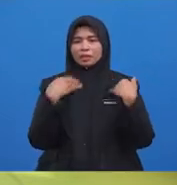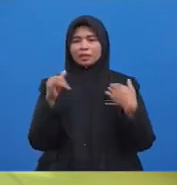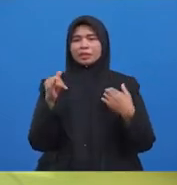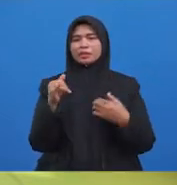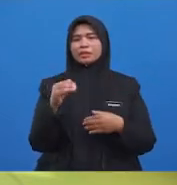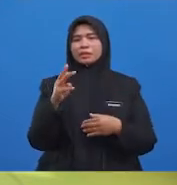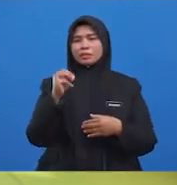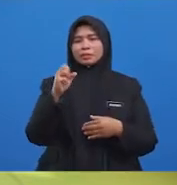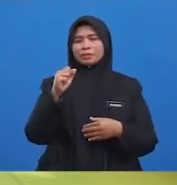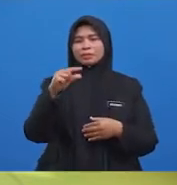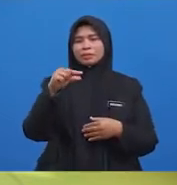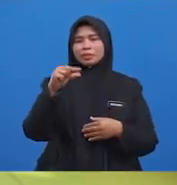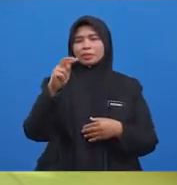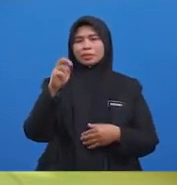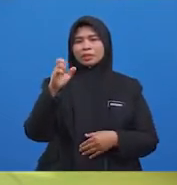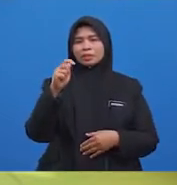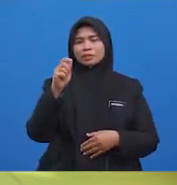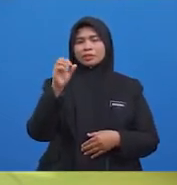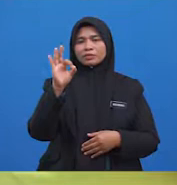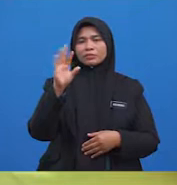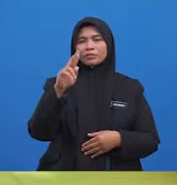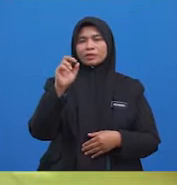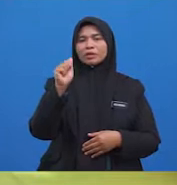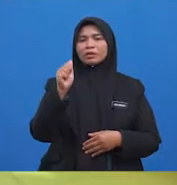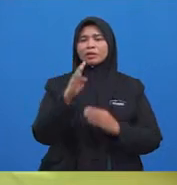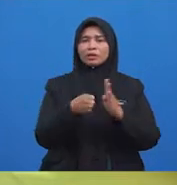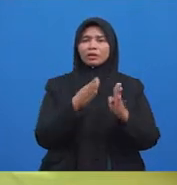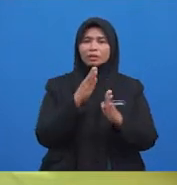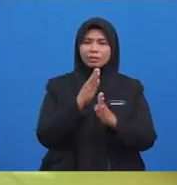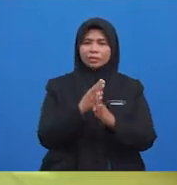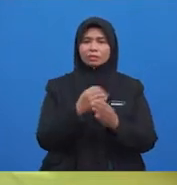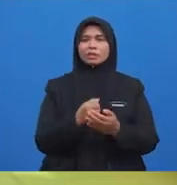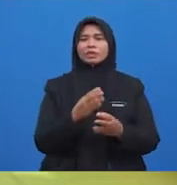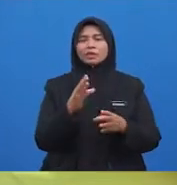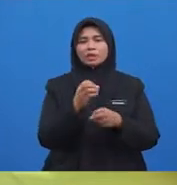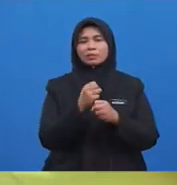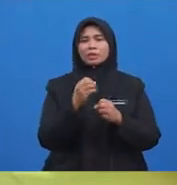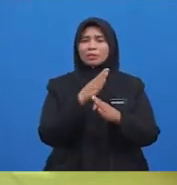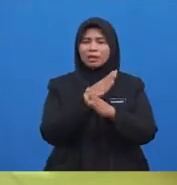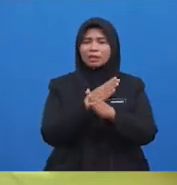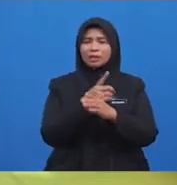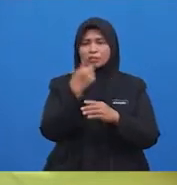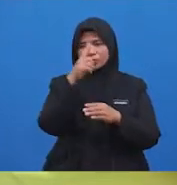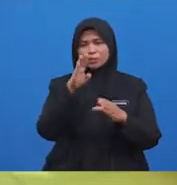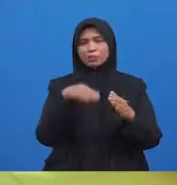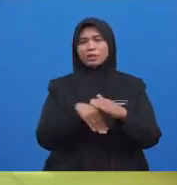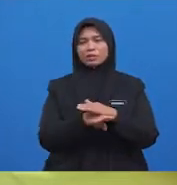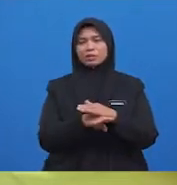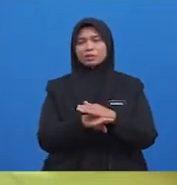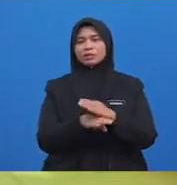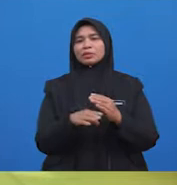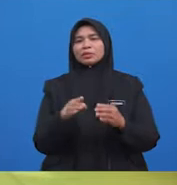magnetosfer bumi Zara Zara bekas ini dapat dihalang memasuki atmosfer bumi